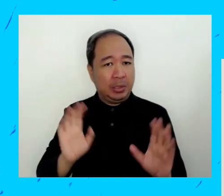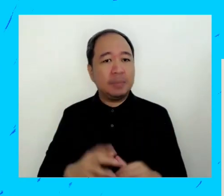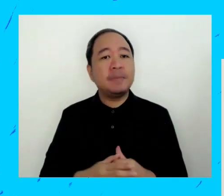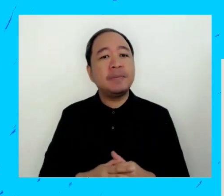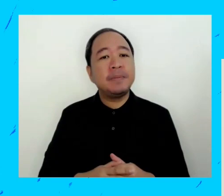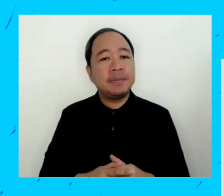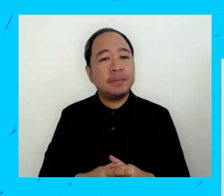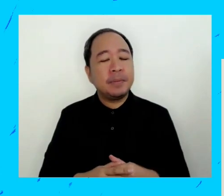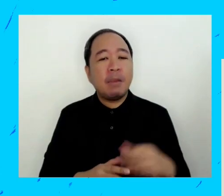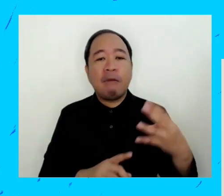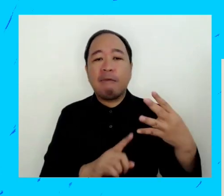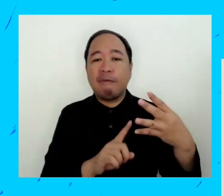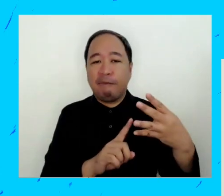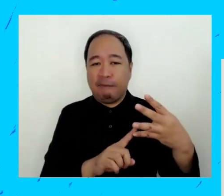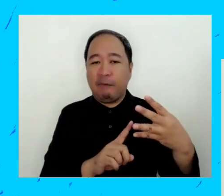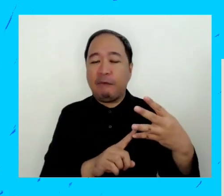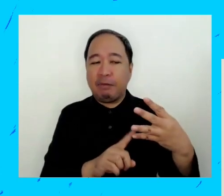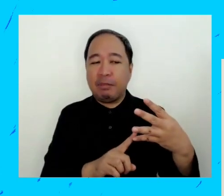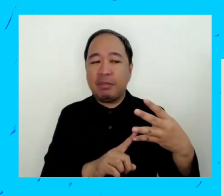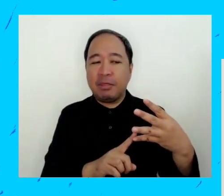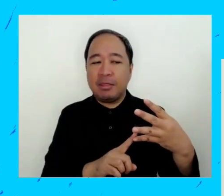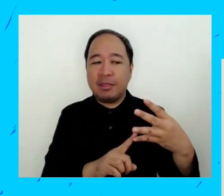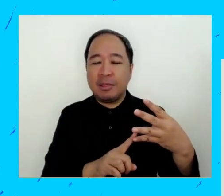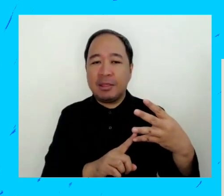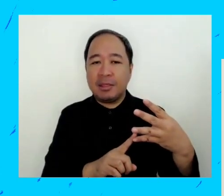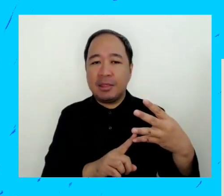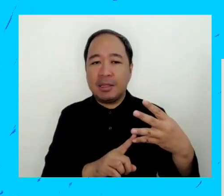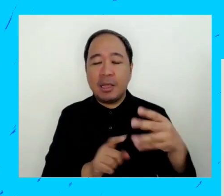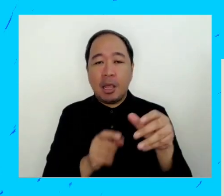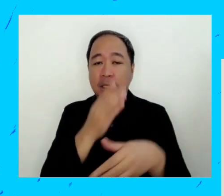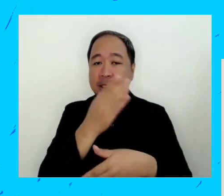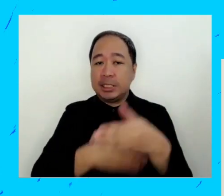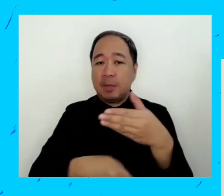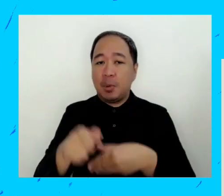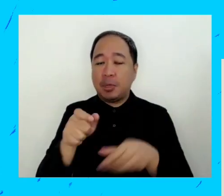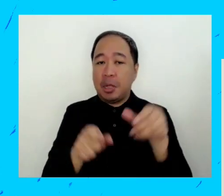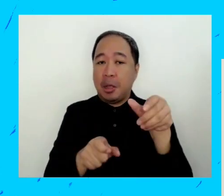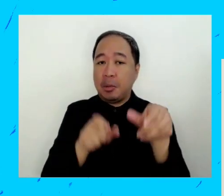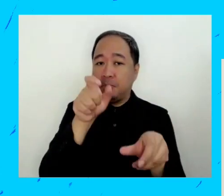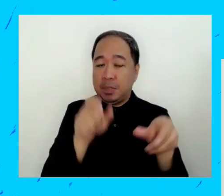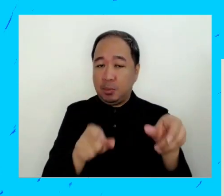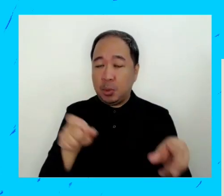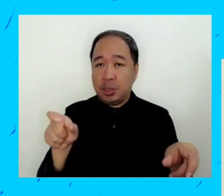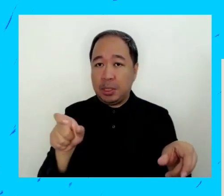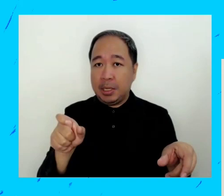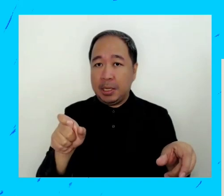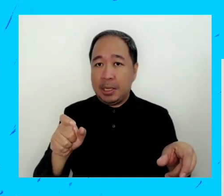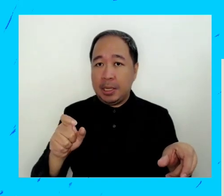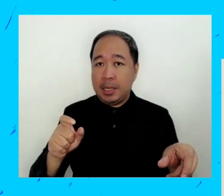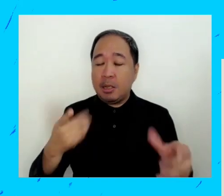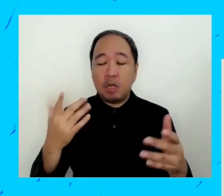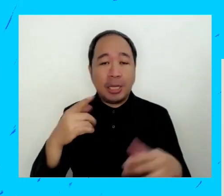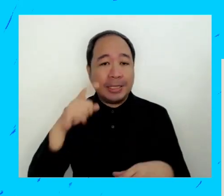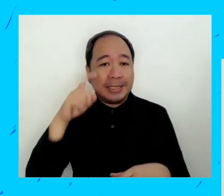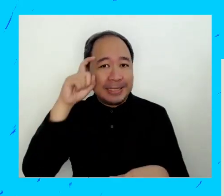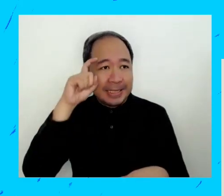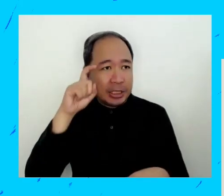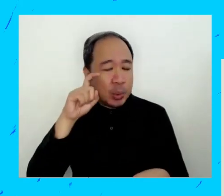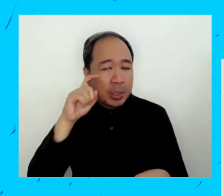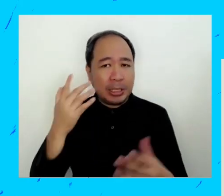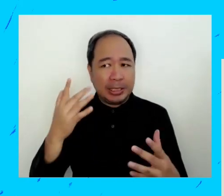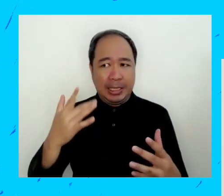Le quatrième mythe, les handicapés sont émotionnellement et